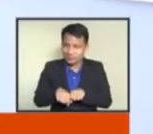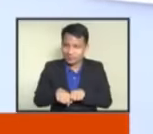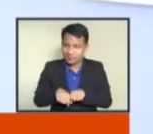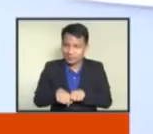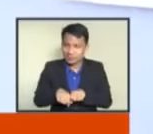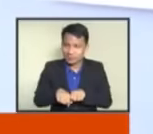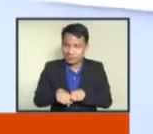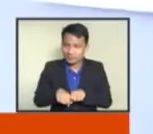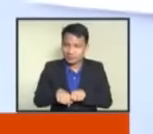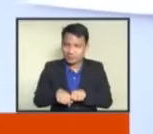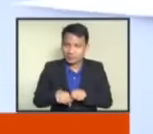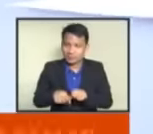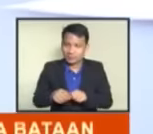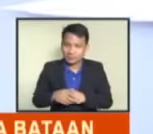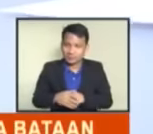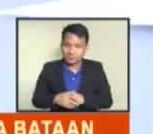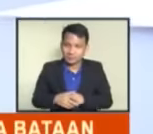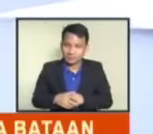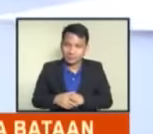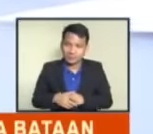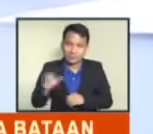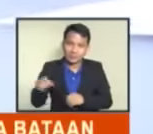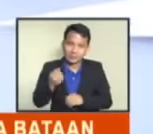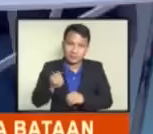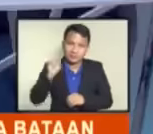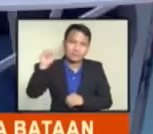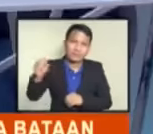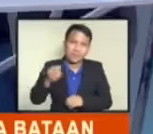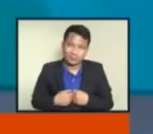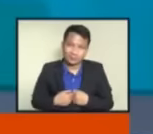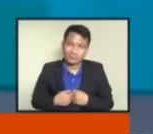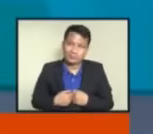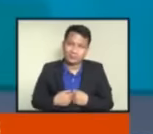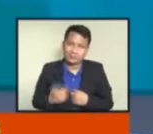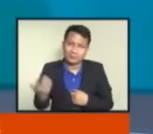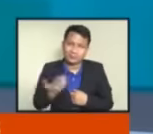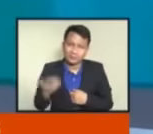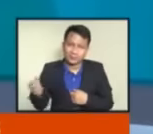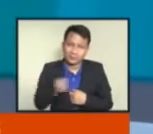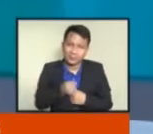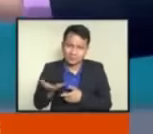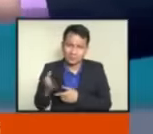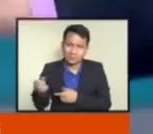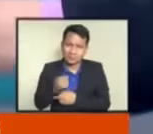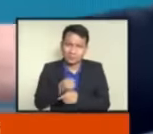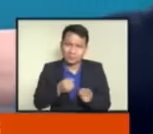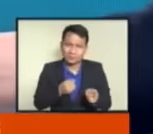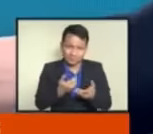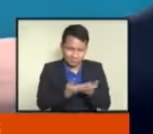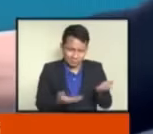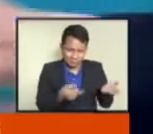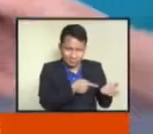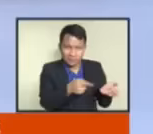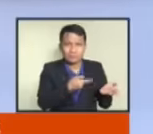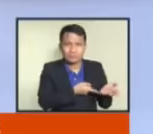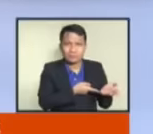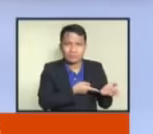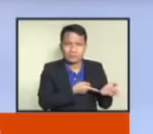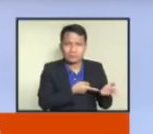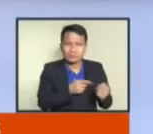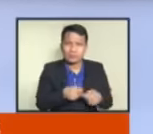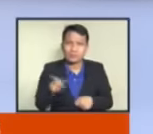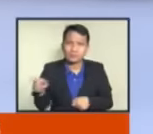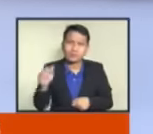saan po? Wala po, pinakain ko po sa kanya, sir. Pinakain mo na yung panty sa kanya? Opo. Saan niyo po nakuha itong mga ito at sino may-ari nito?